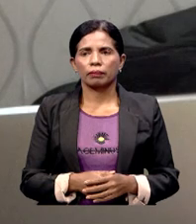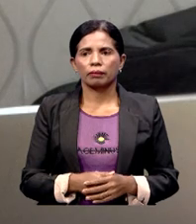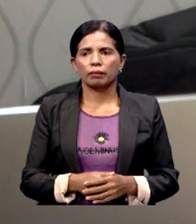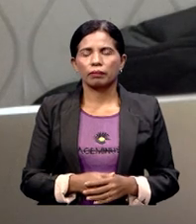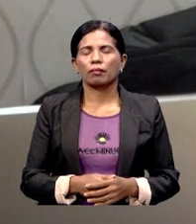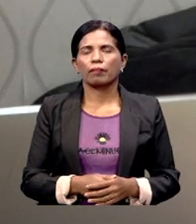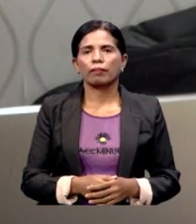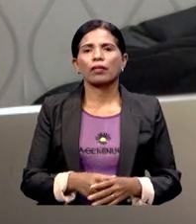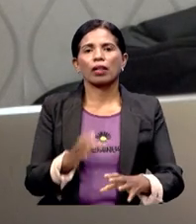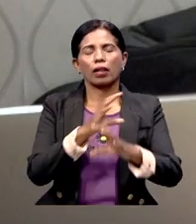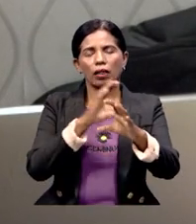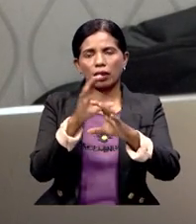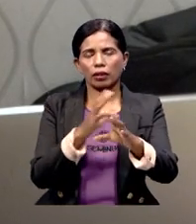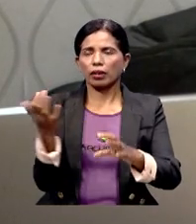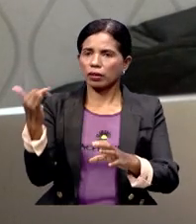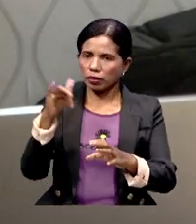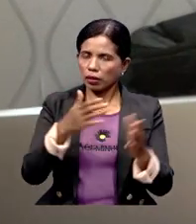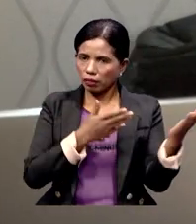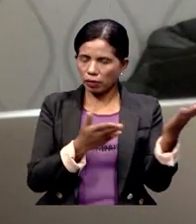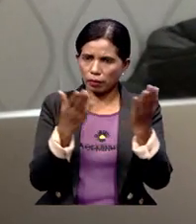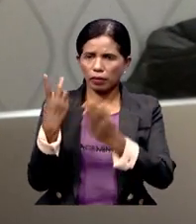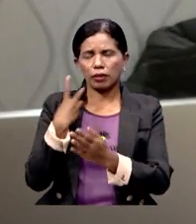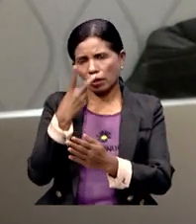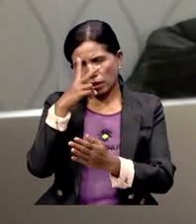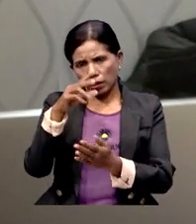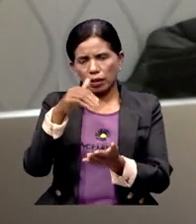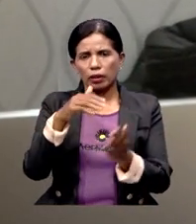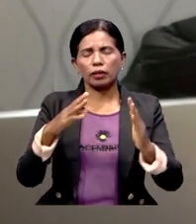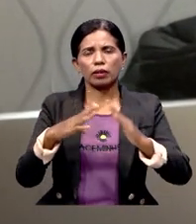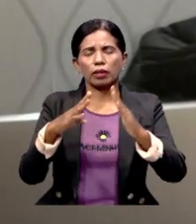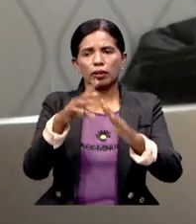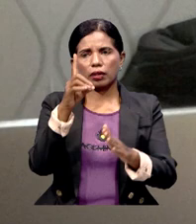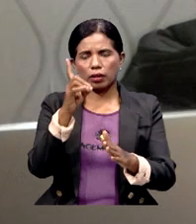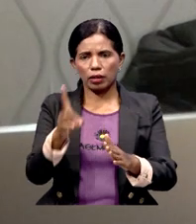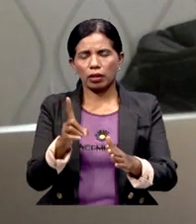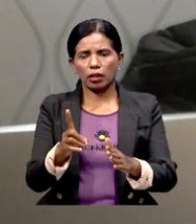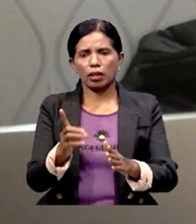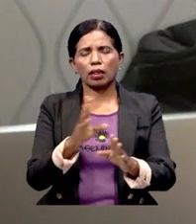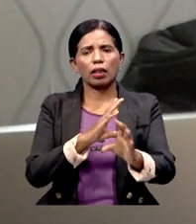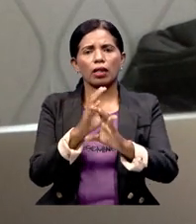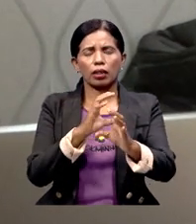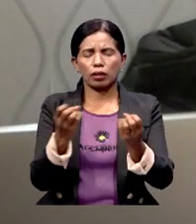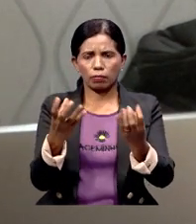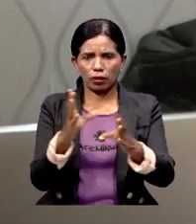careta sira na bem matama né também tare kata kita ni sira di dilini semakin